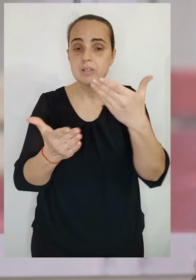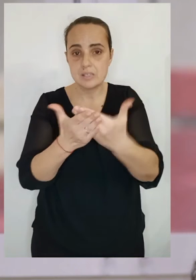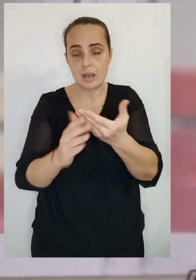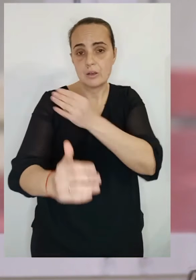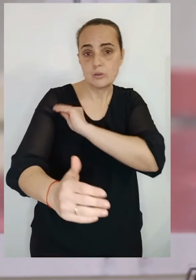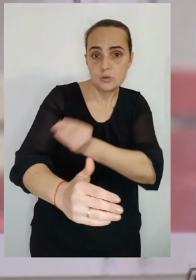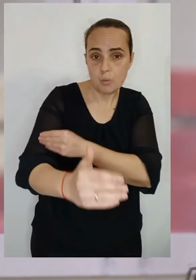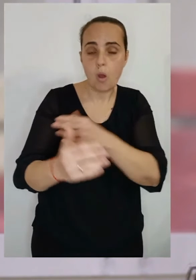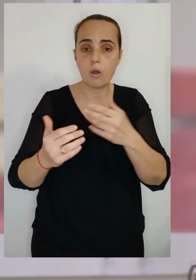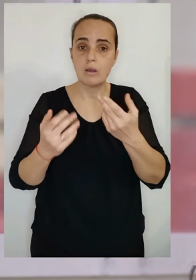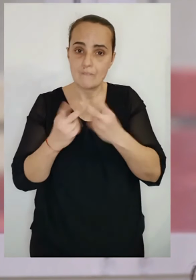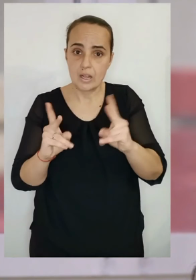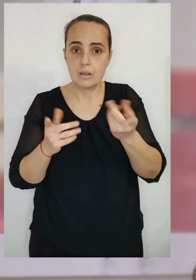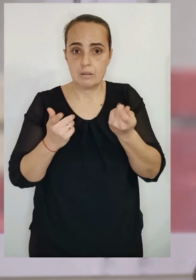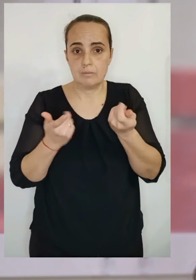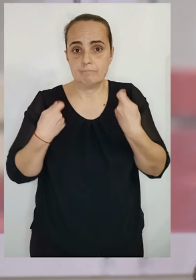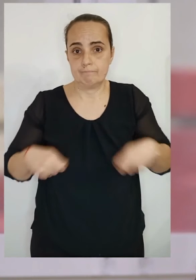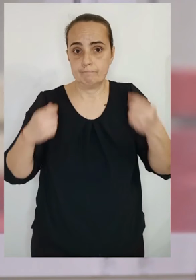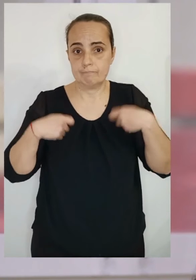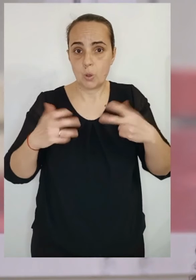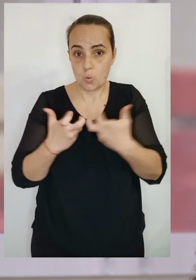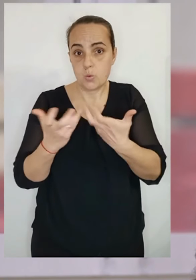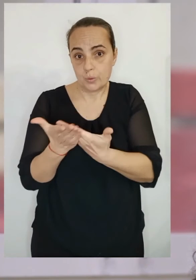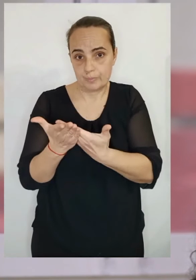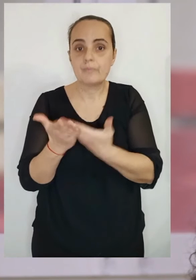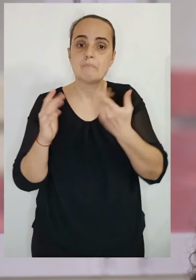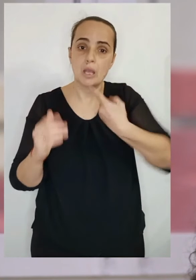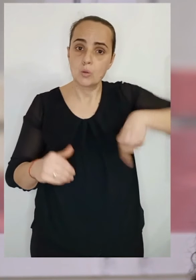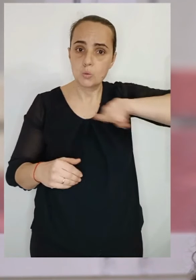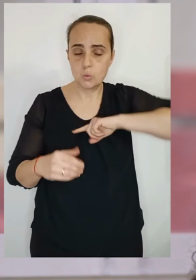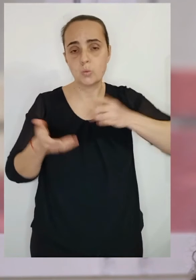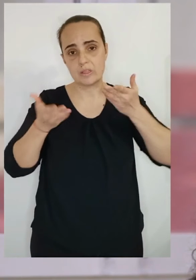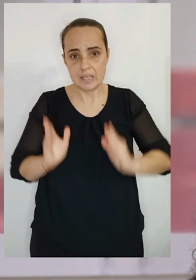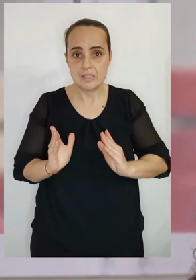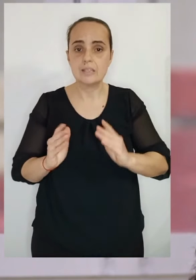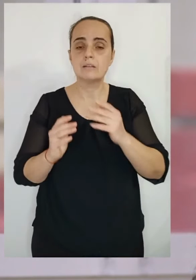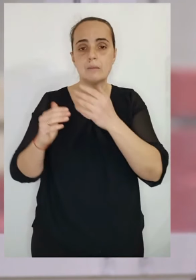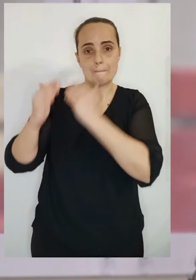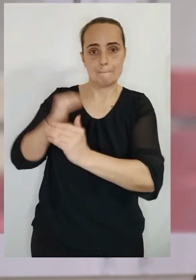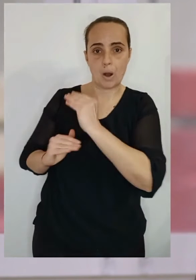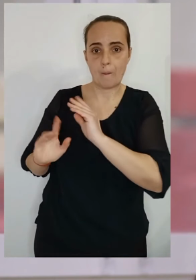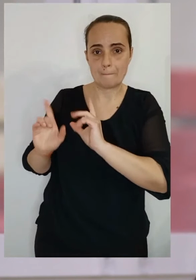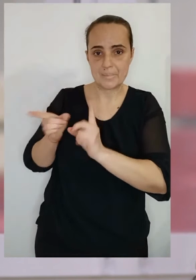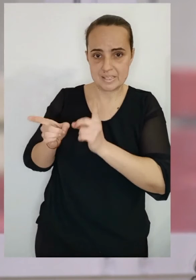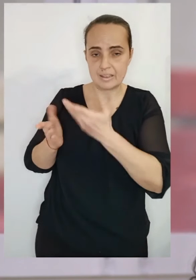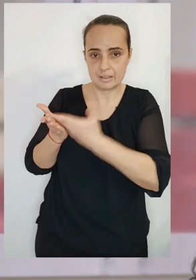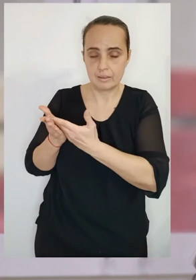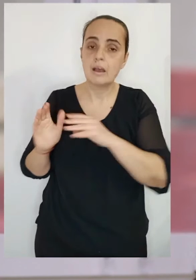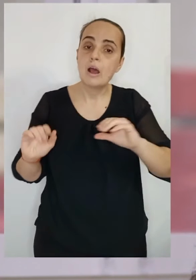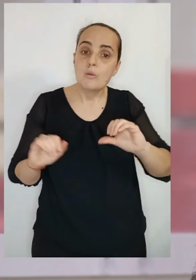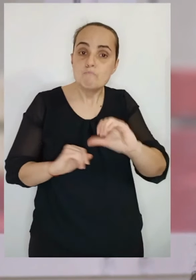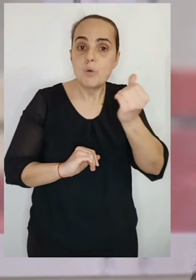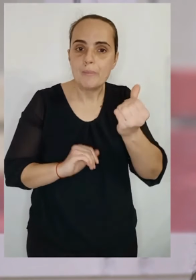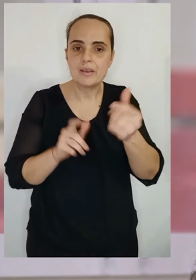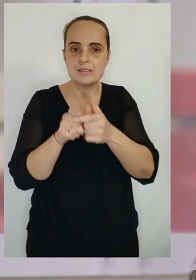qui représente quand même un coût pour les collectivités. Mais nous, on a décidé, là aussi, à travers un plan piscine, après s'être attaqué,